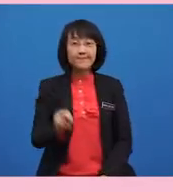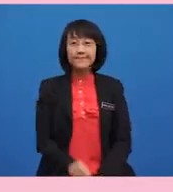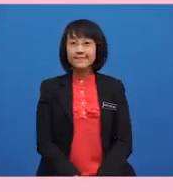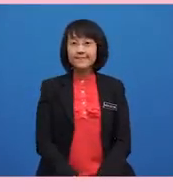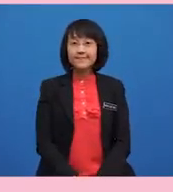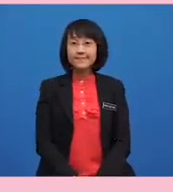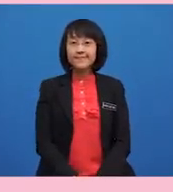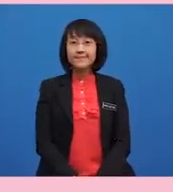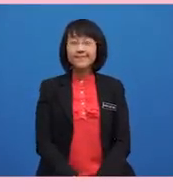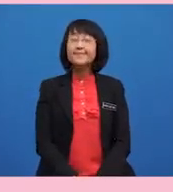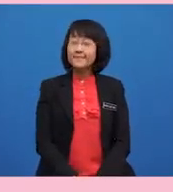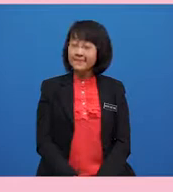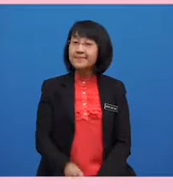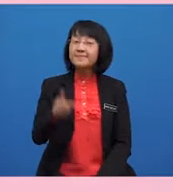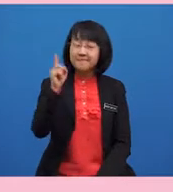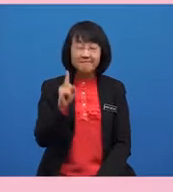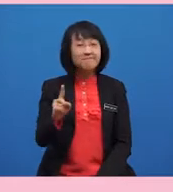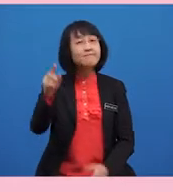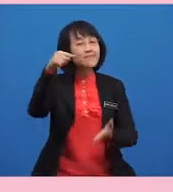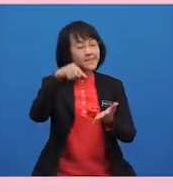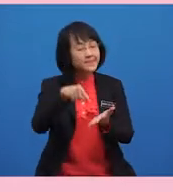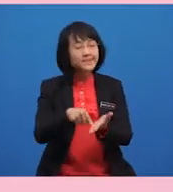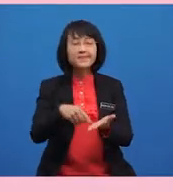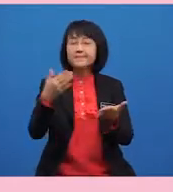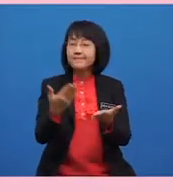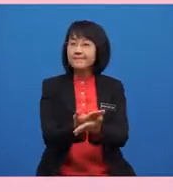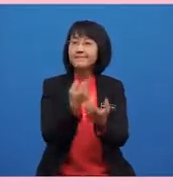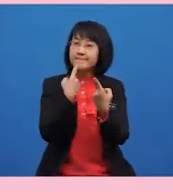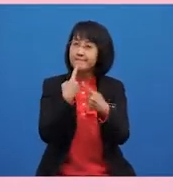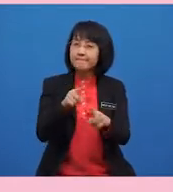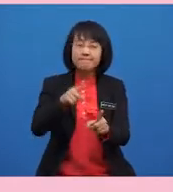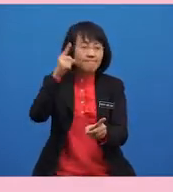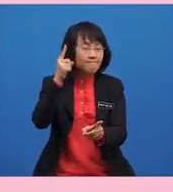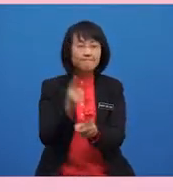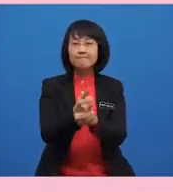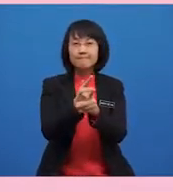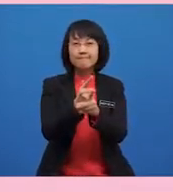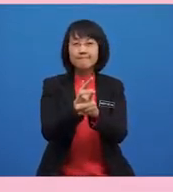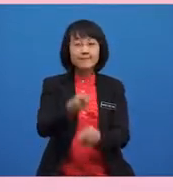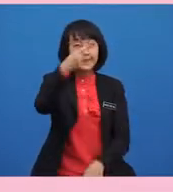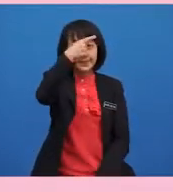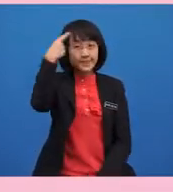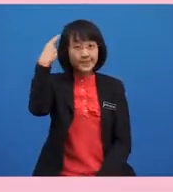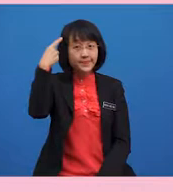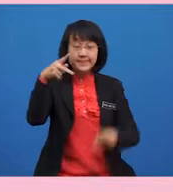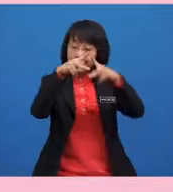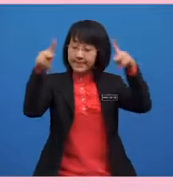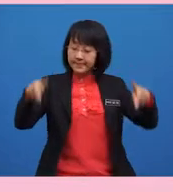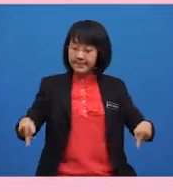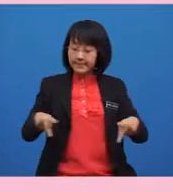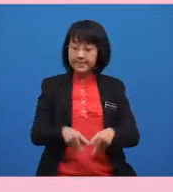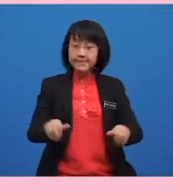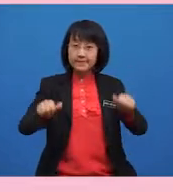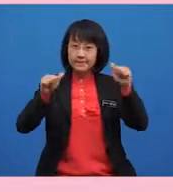bahagian. Oh, ini baru jawapan yang paling tepat. Kerana poster